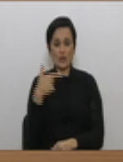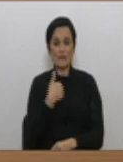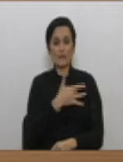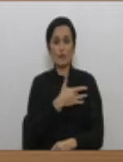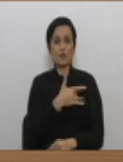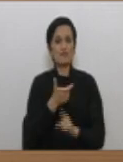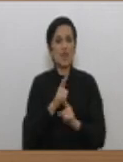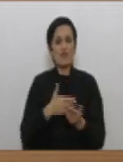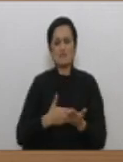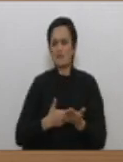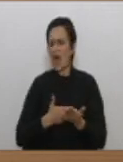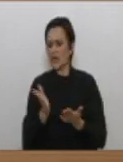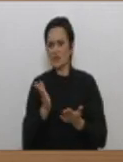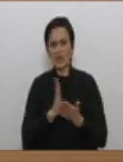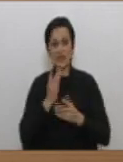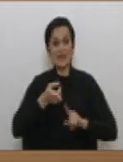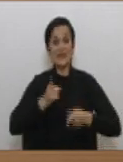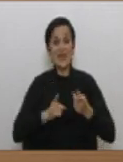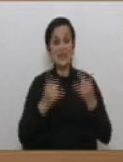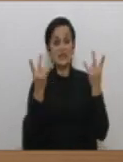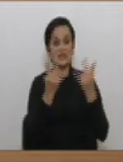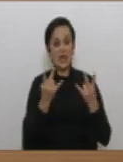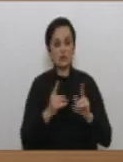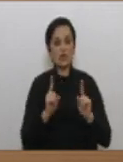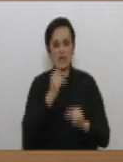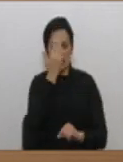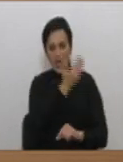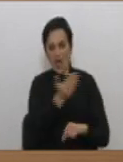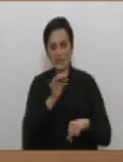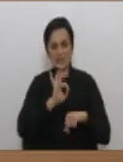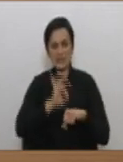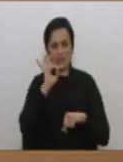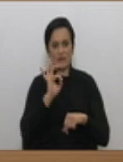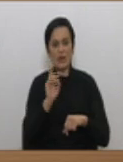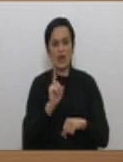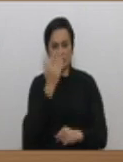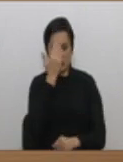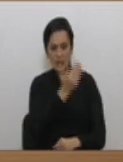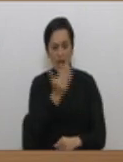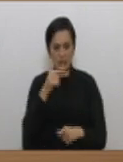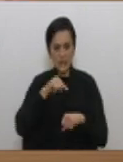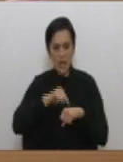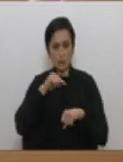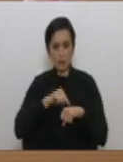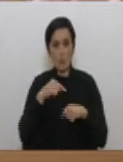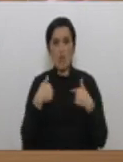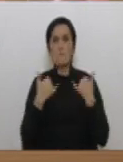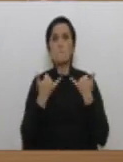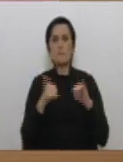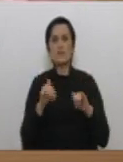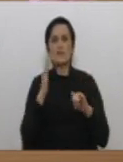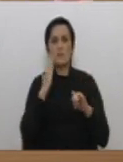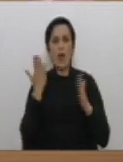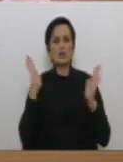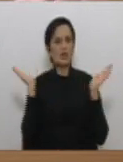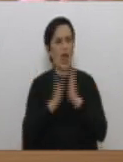ძალიან აცდენილი ხართ იმ რეალობას, იმ საჭიროებებს, რაც ხალხს ტკივა, რაც ხალხს აწუხებს. Მე მიყვირს მართლა ის